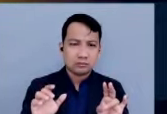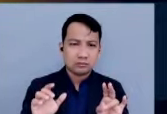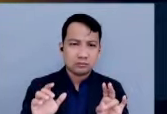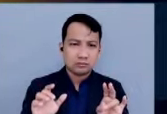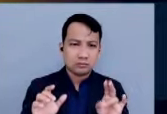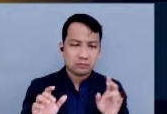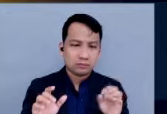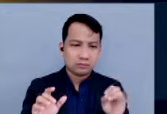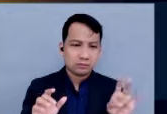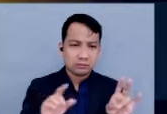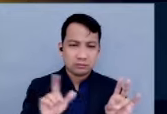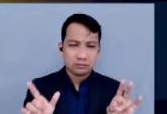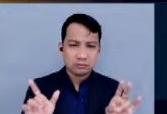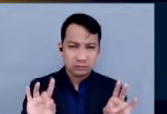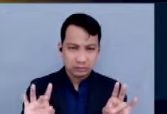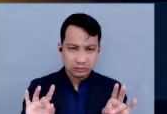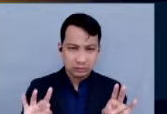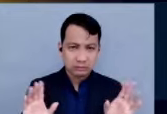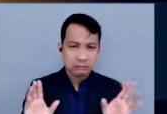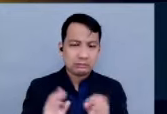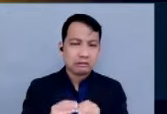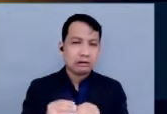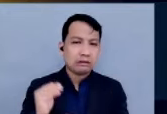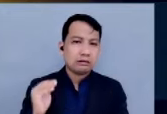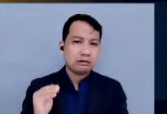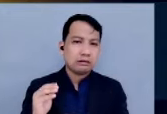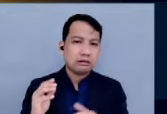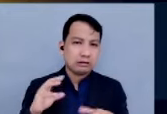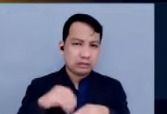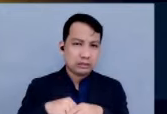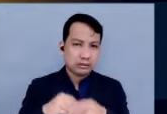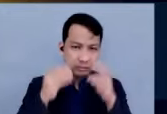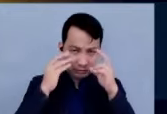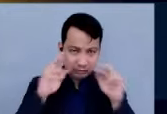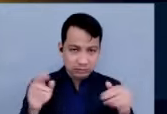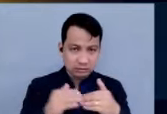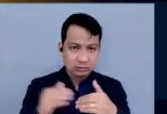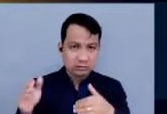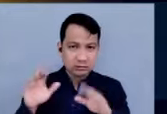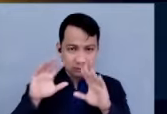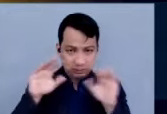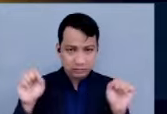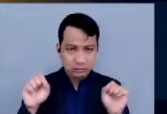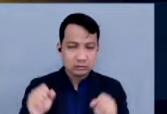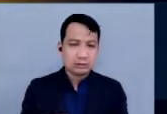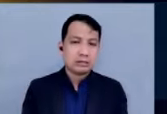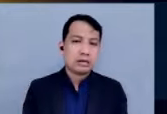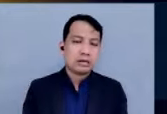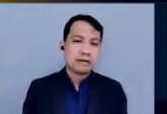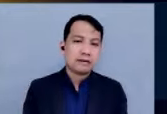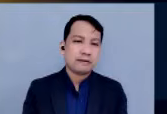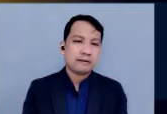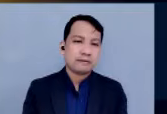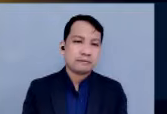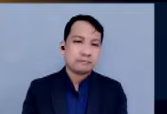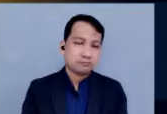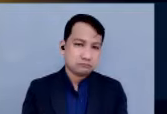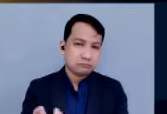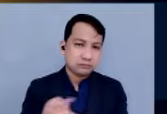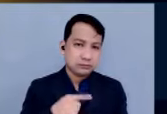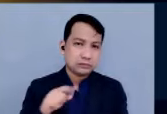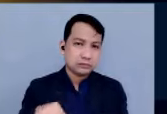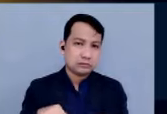2007 to 2018, no? Kaya covered simula mayor hanggang pagka-presidente. Uh-huh. So from